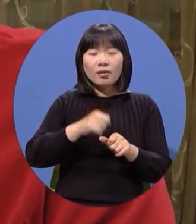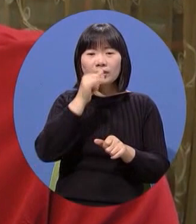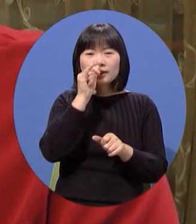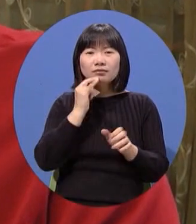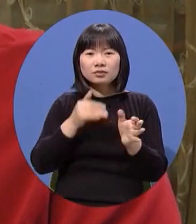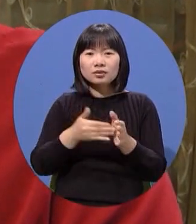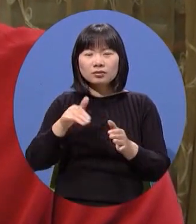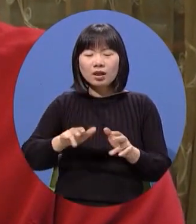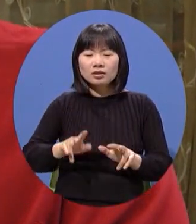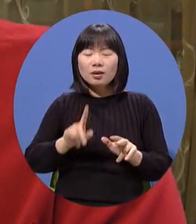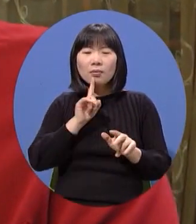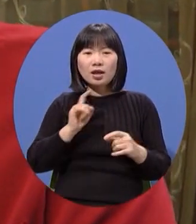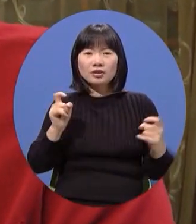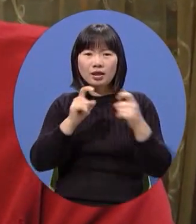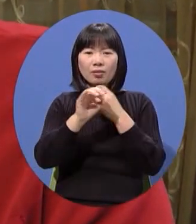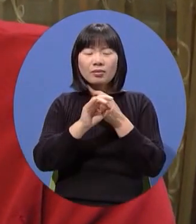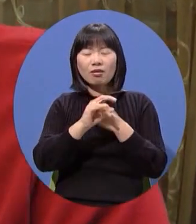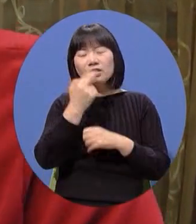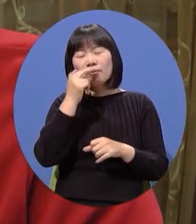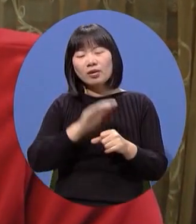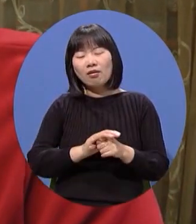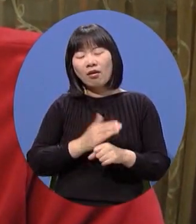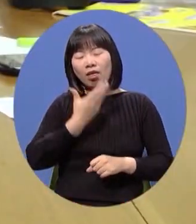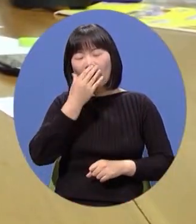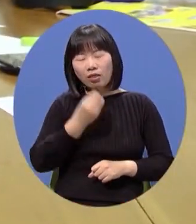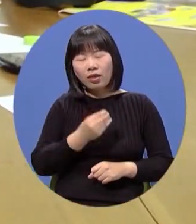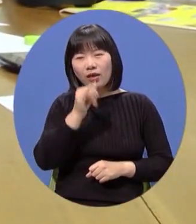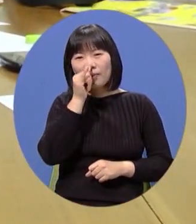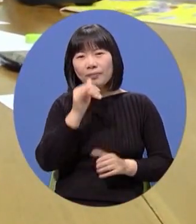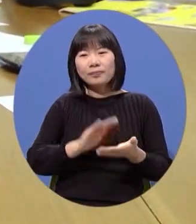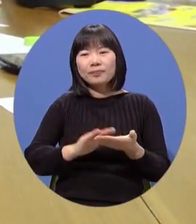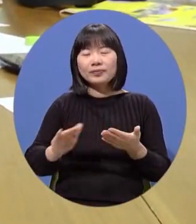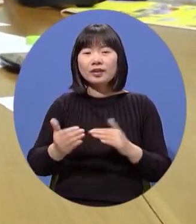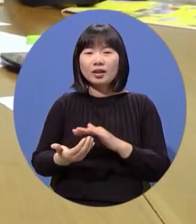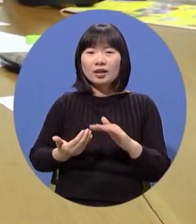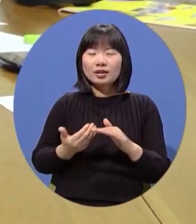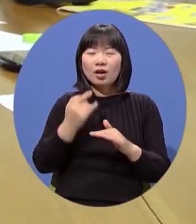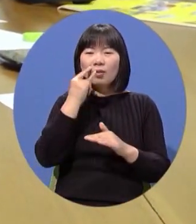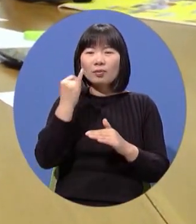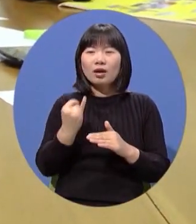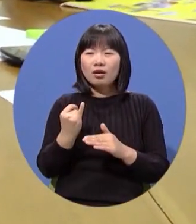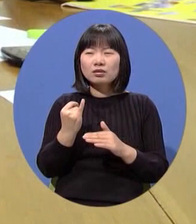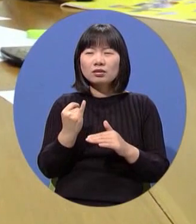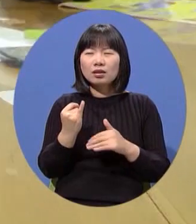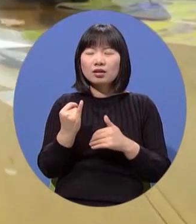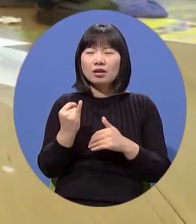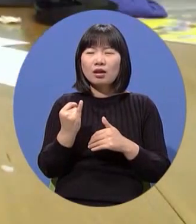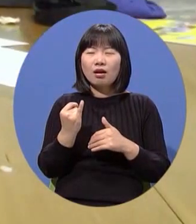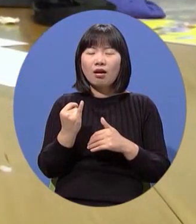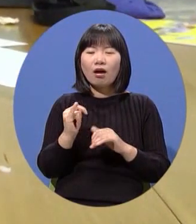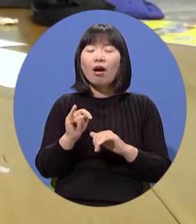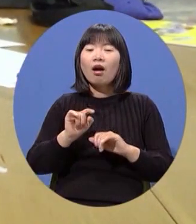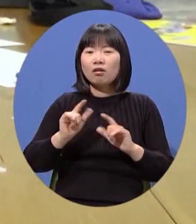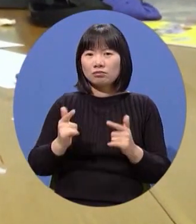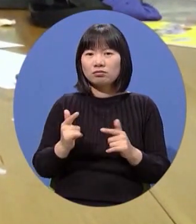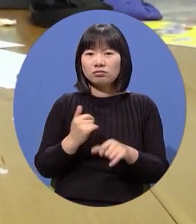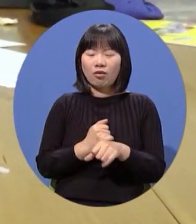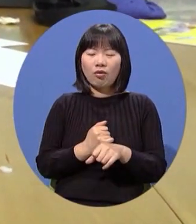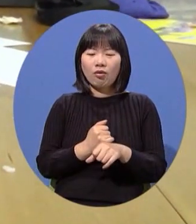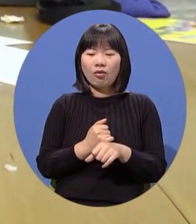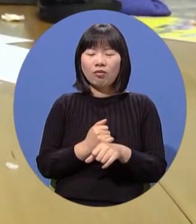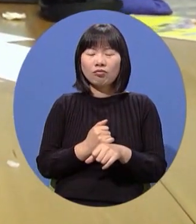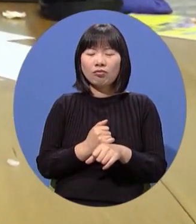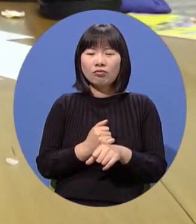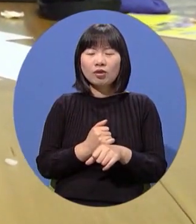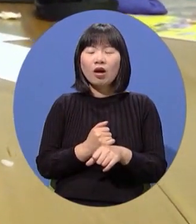지금은 말싸움을 하면 저도 어이가 없어서 그냥 한숨만 나오는 거예요. 아까 전에 엄마한테 안 왔어요. 형구 마음 몰라주는 것 같아서